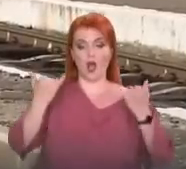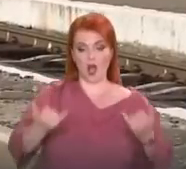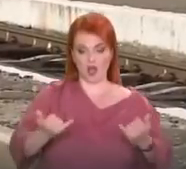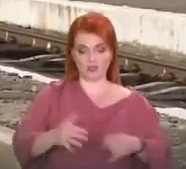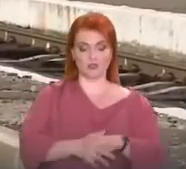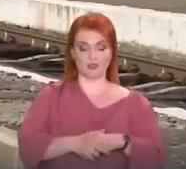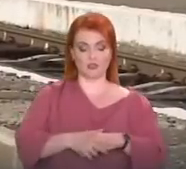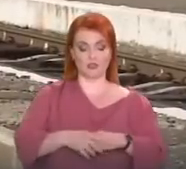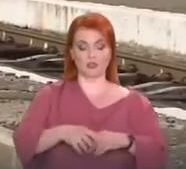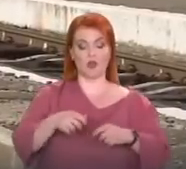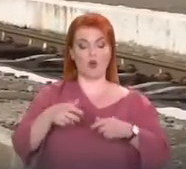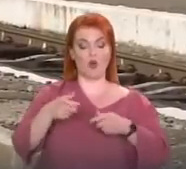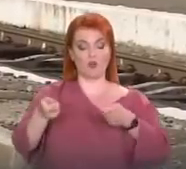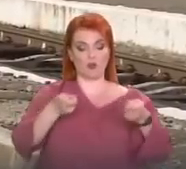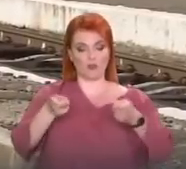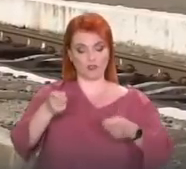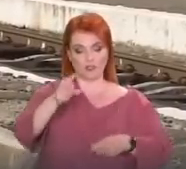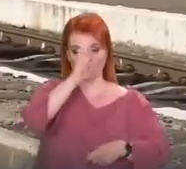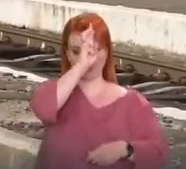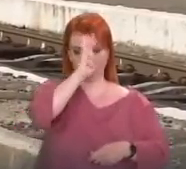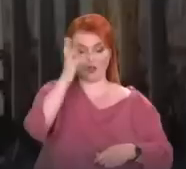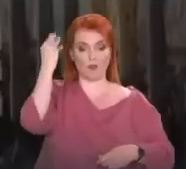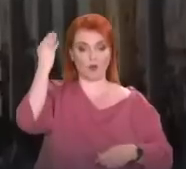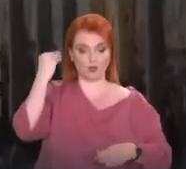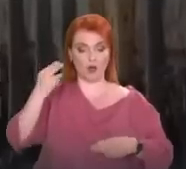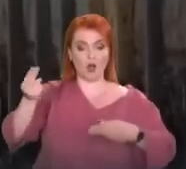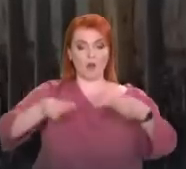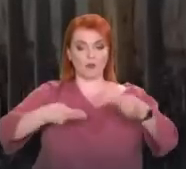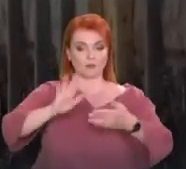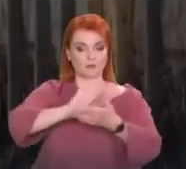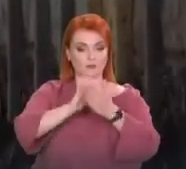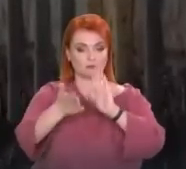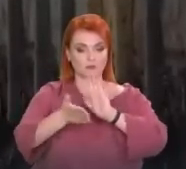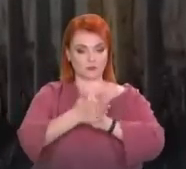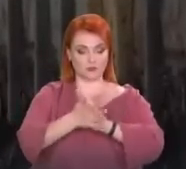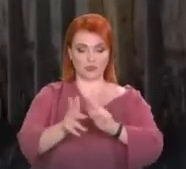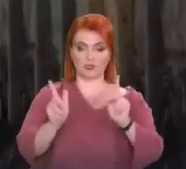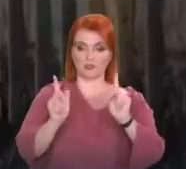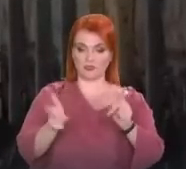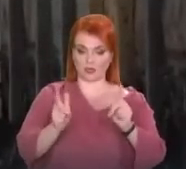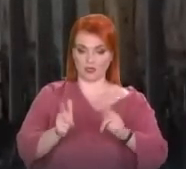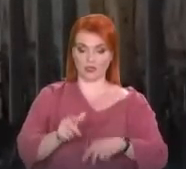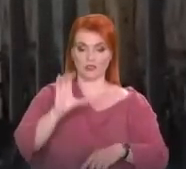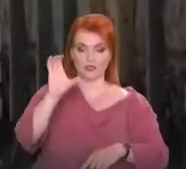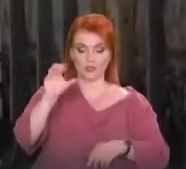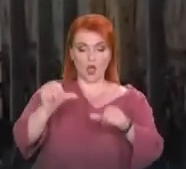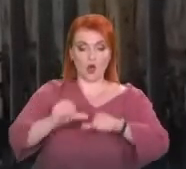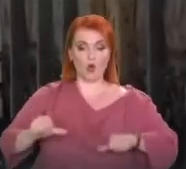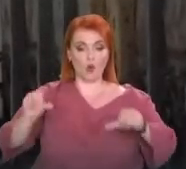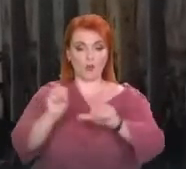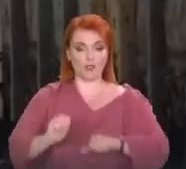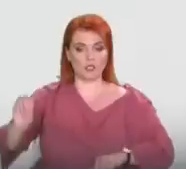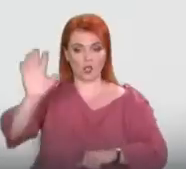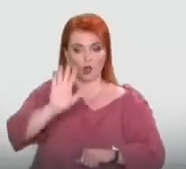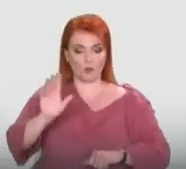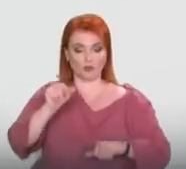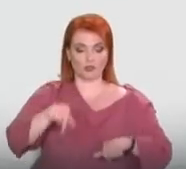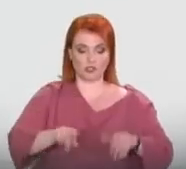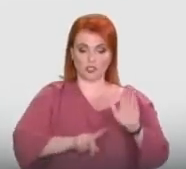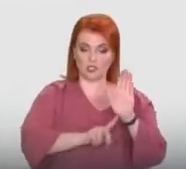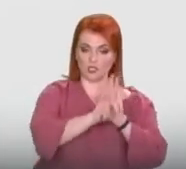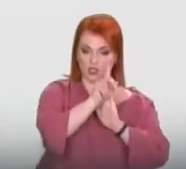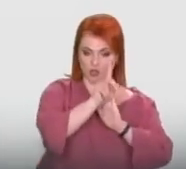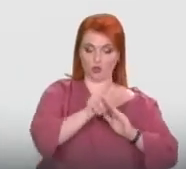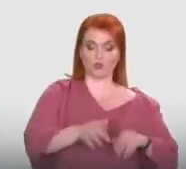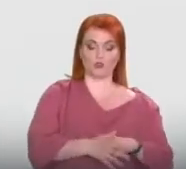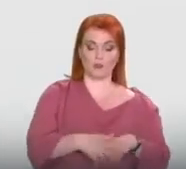Banca Europeană pentru Reconstrucție și Dezvoltare și Comisia Europeană un acord privind dezvoltarea infrastructurii feroviare. Astfel, vom